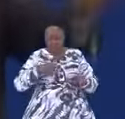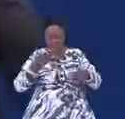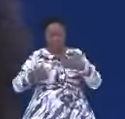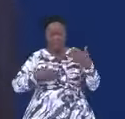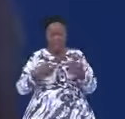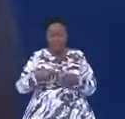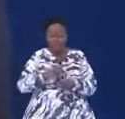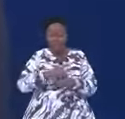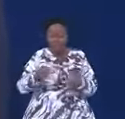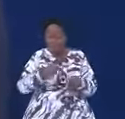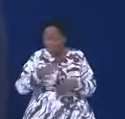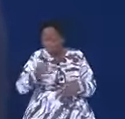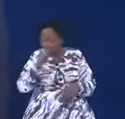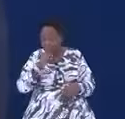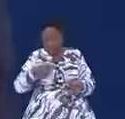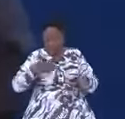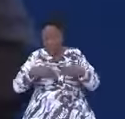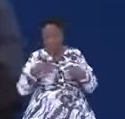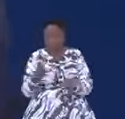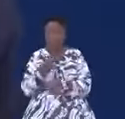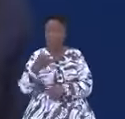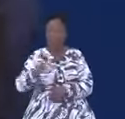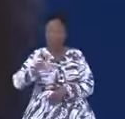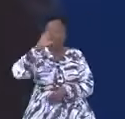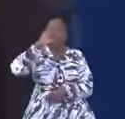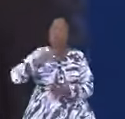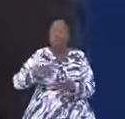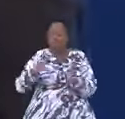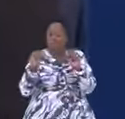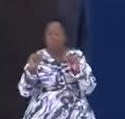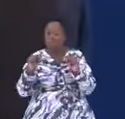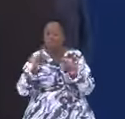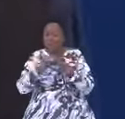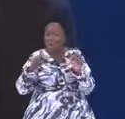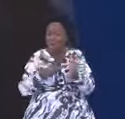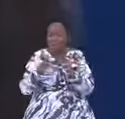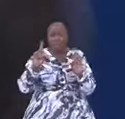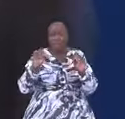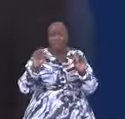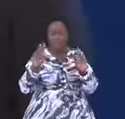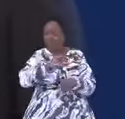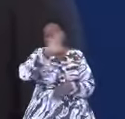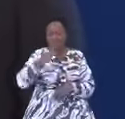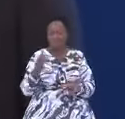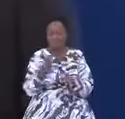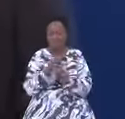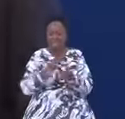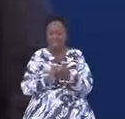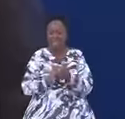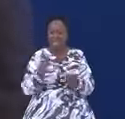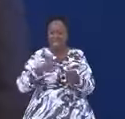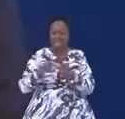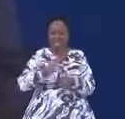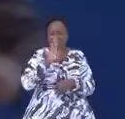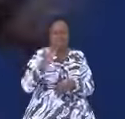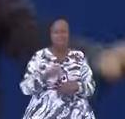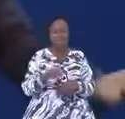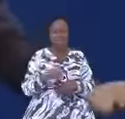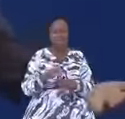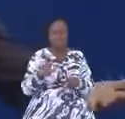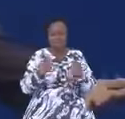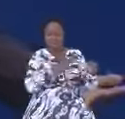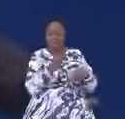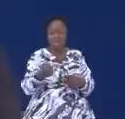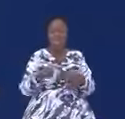ballon inadi n'ont donné aucune excuse et n'attend aucune acquise c'est à cause de ceci cette fois j'ai fait ça c'est à cause de ça que je le fais